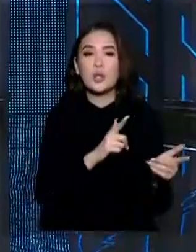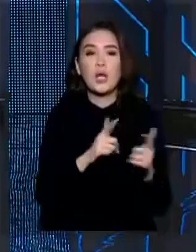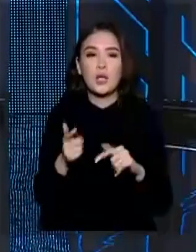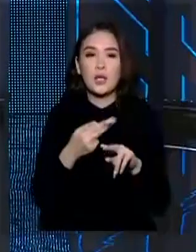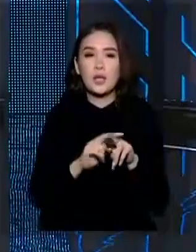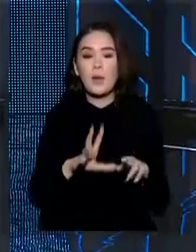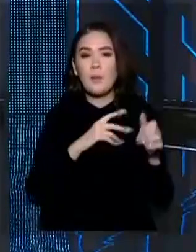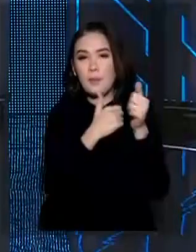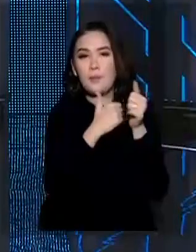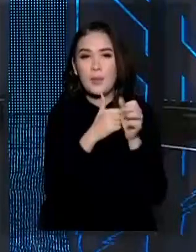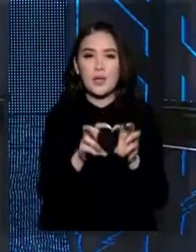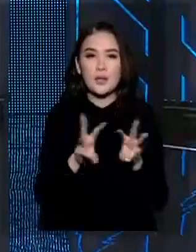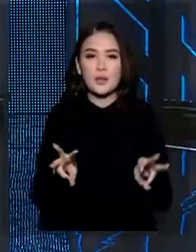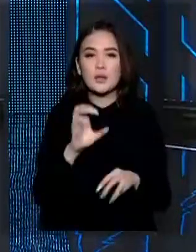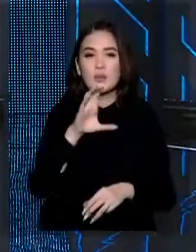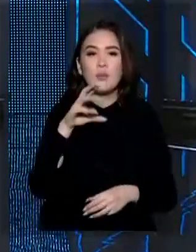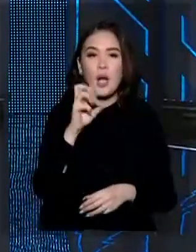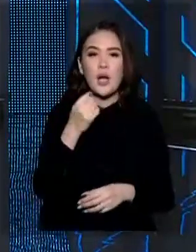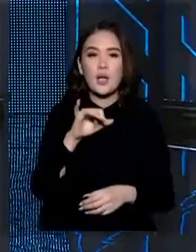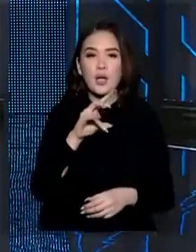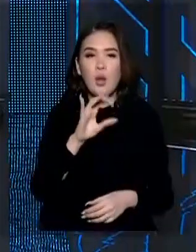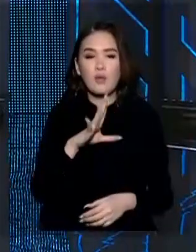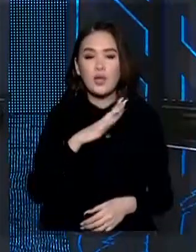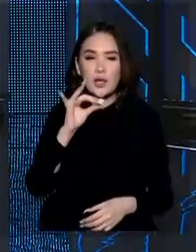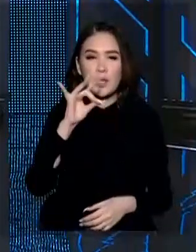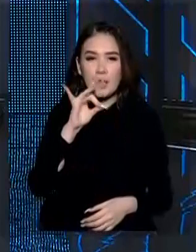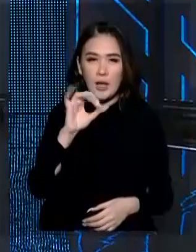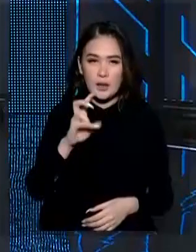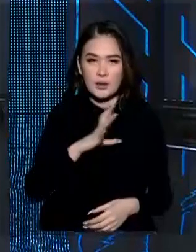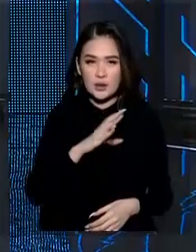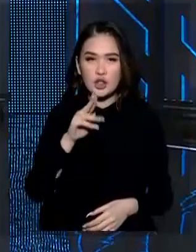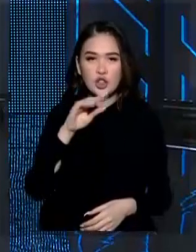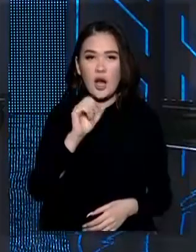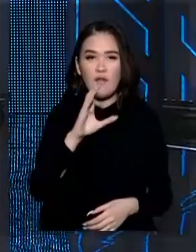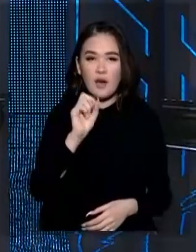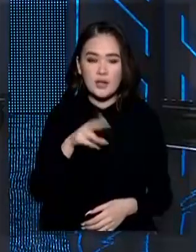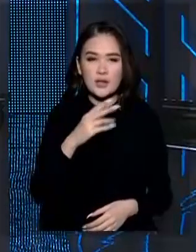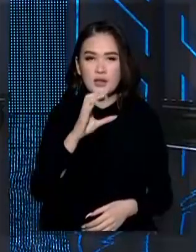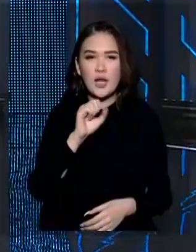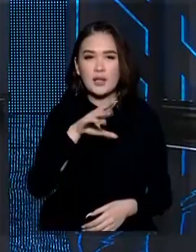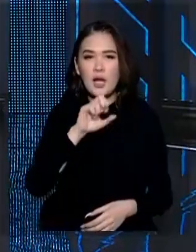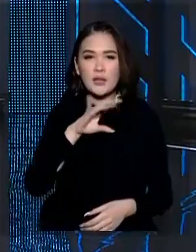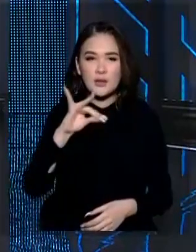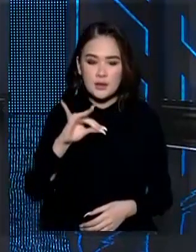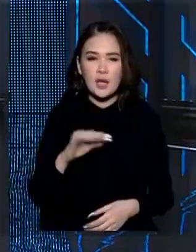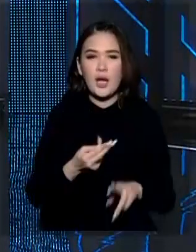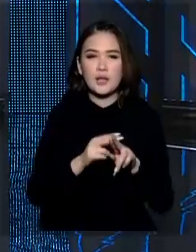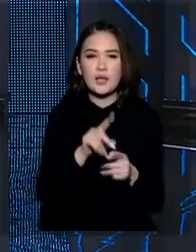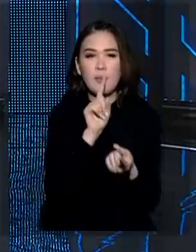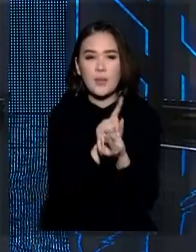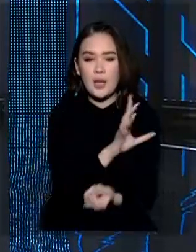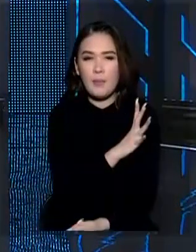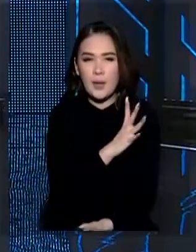туралы премьер-министр Әлихан Смайылов пен Иранның ауыл шаруашылығы министрі Сейед Джавад Садати Неджаттың кездесуінде